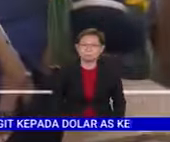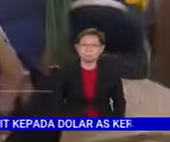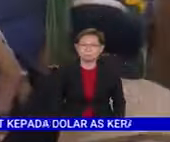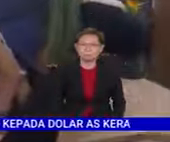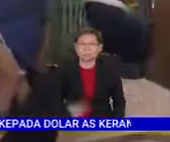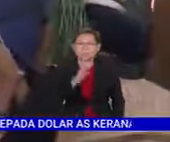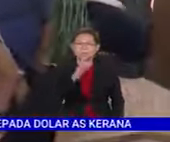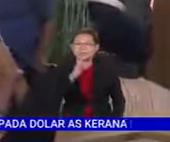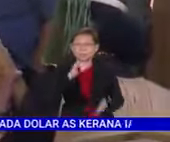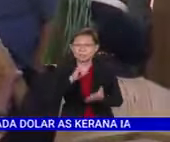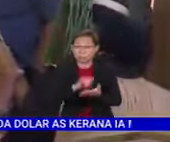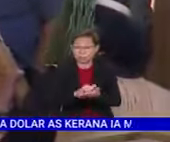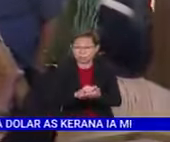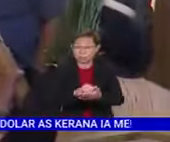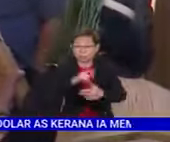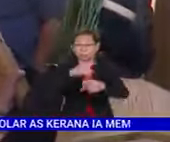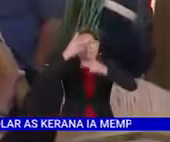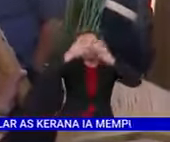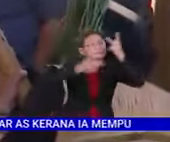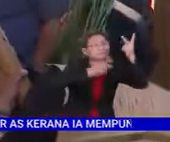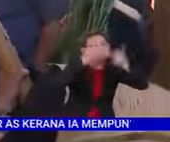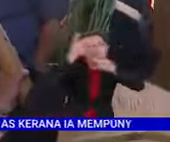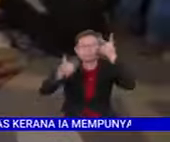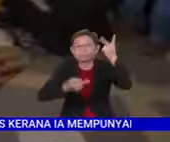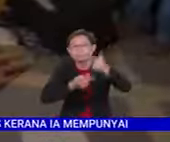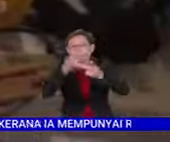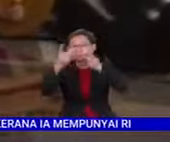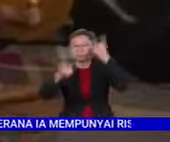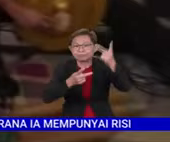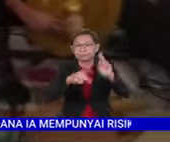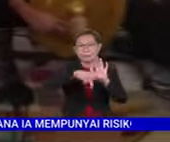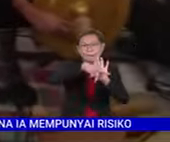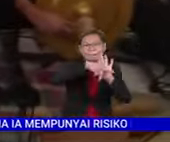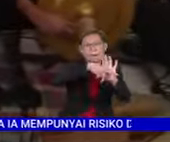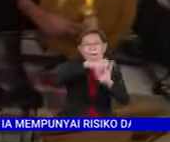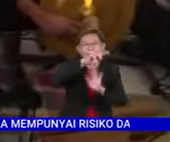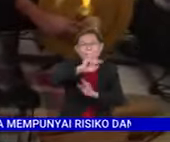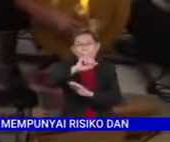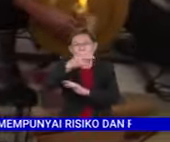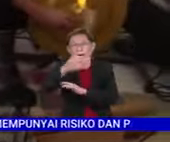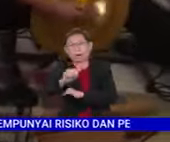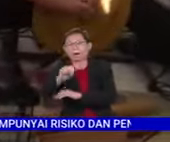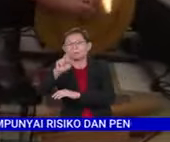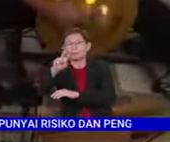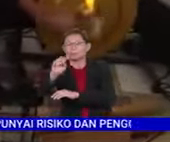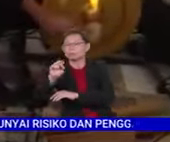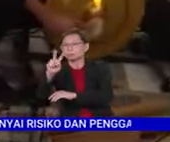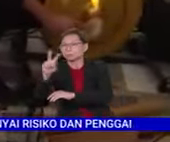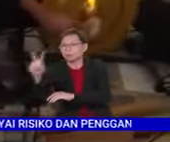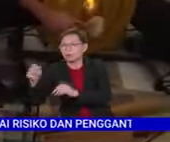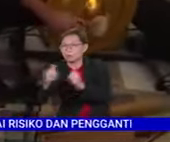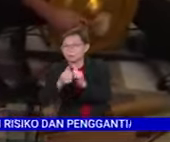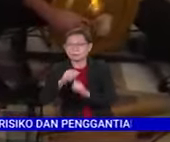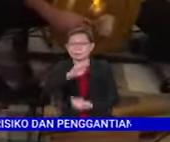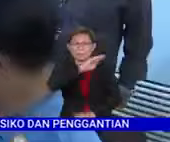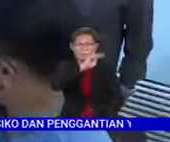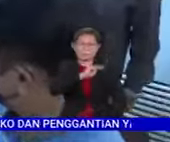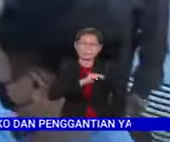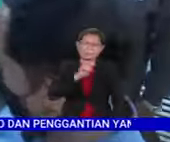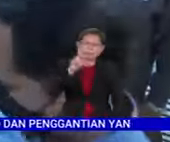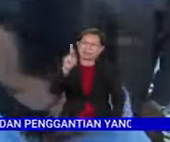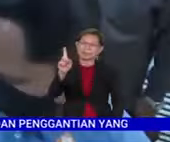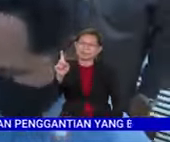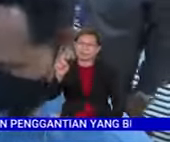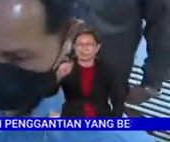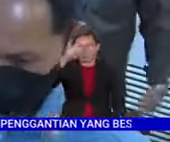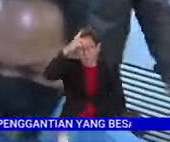Beliau berkata demikian selepas sesi lawatan ke Reruai Pameran MAHA 2022 bersama Menteri Dalam Negeri Dato' Sri